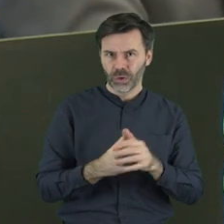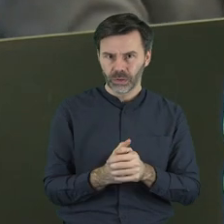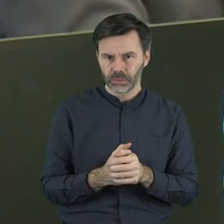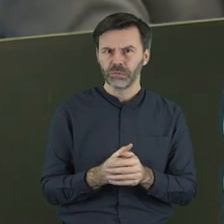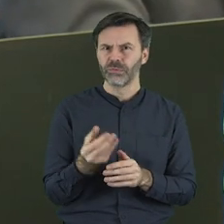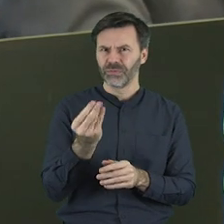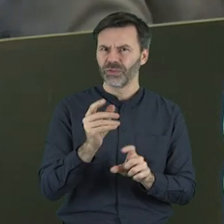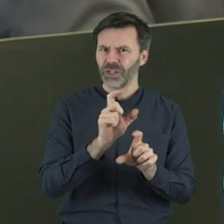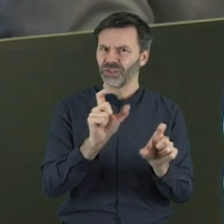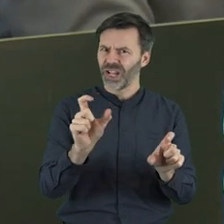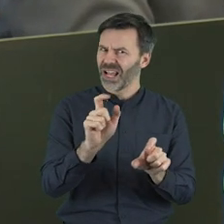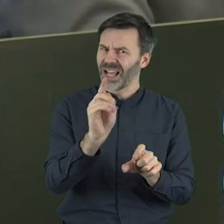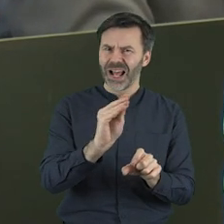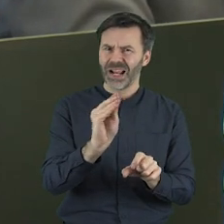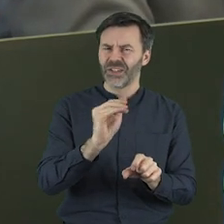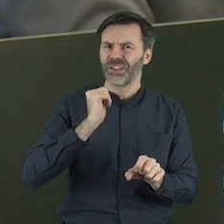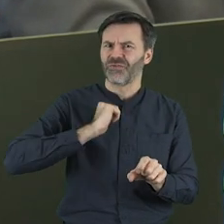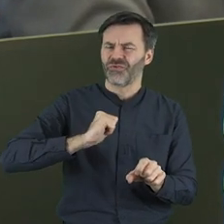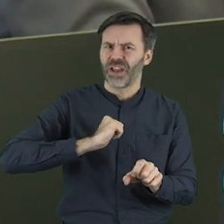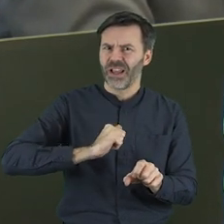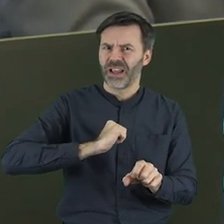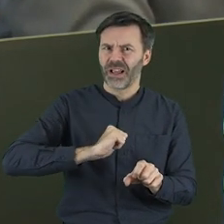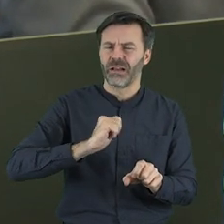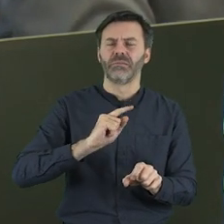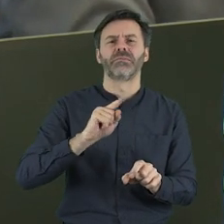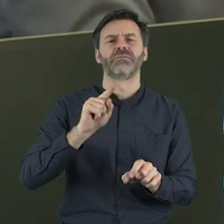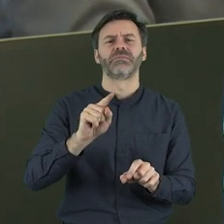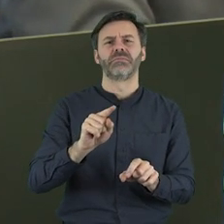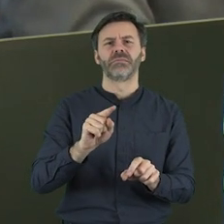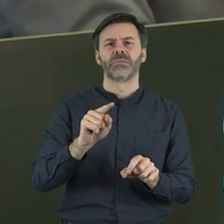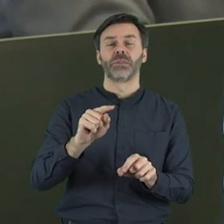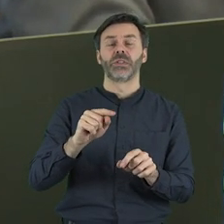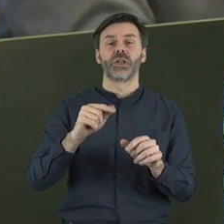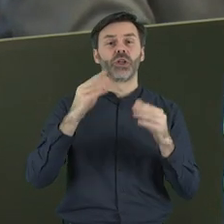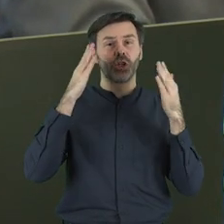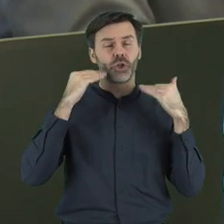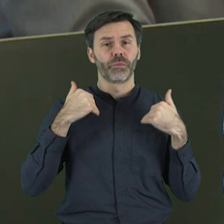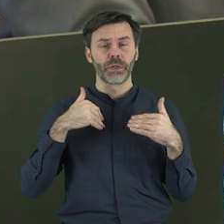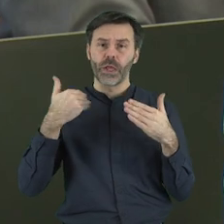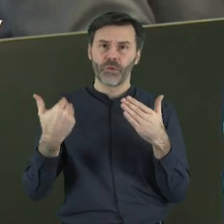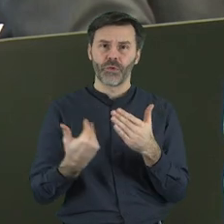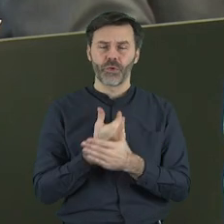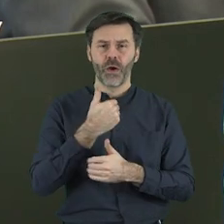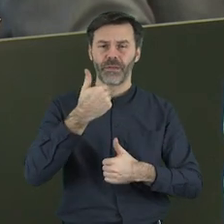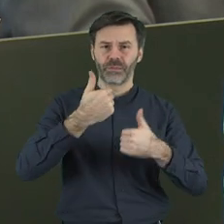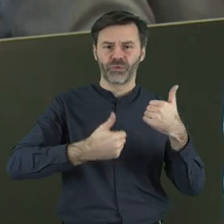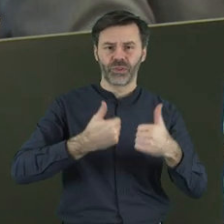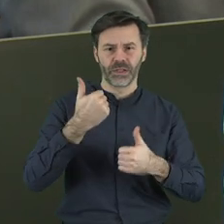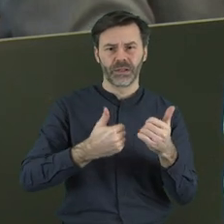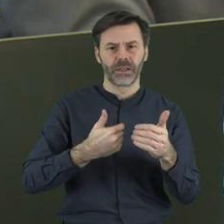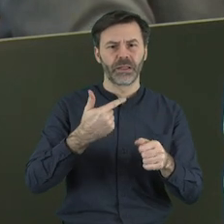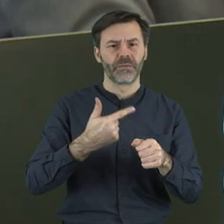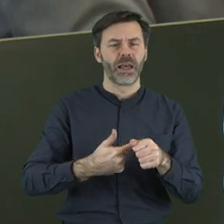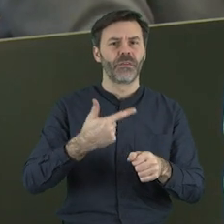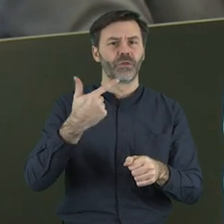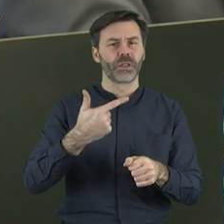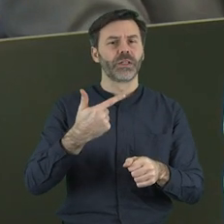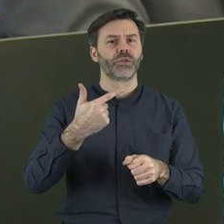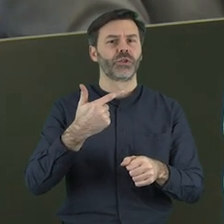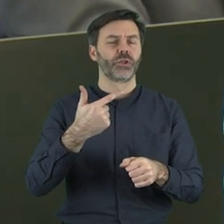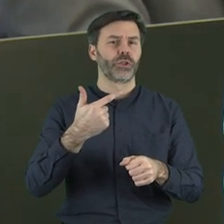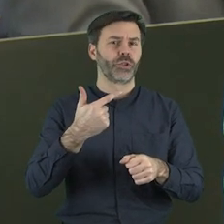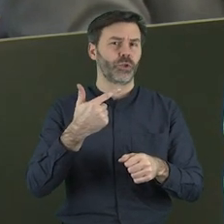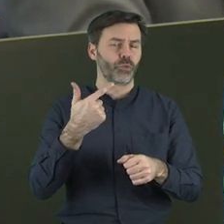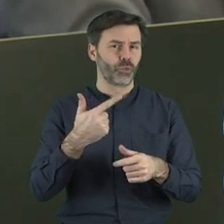rozpisał szpital 29 grudnia 2022 roku. To postępowanie